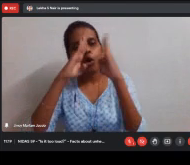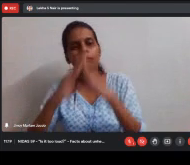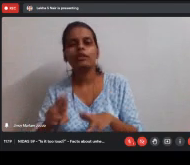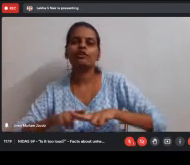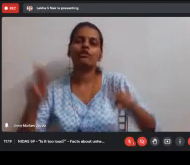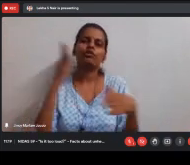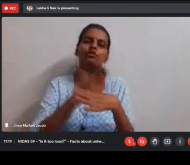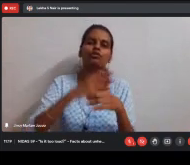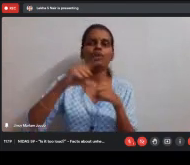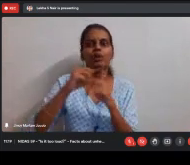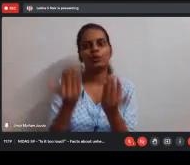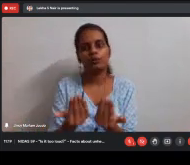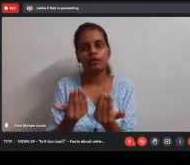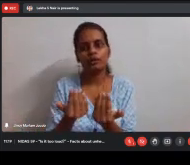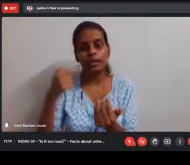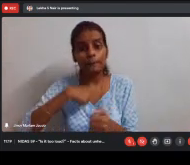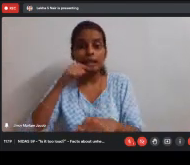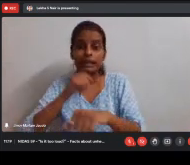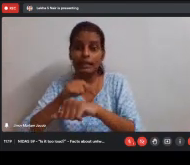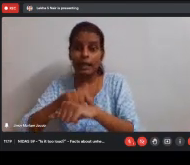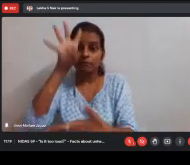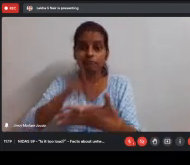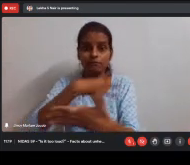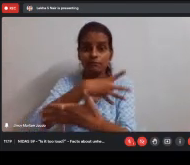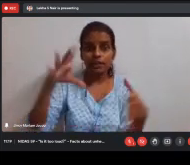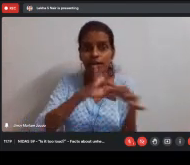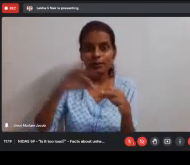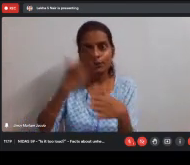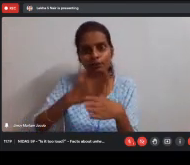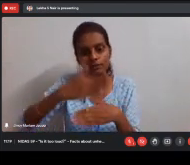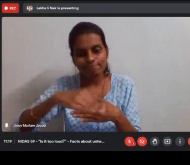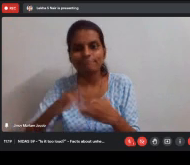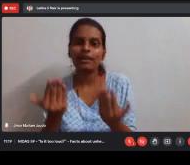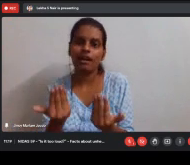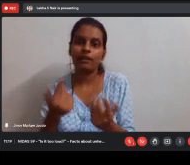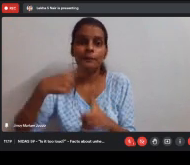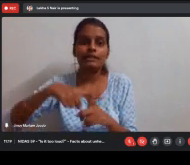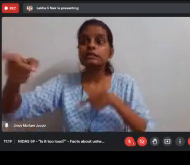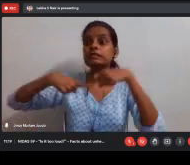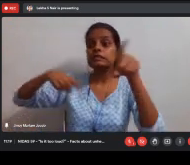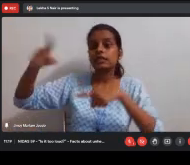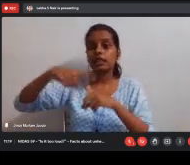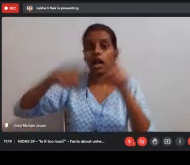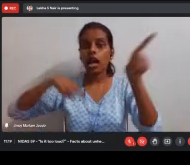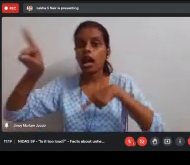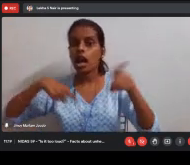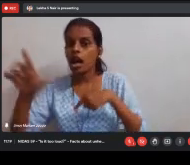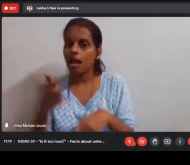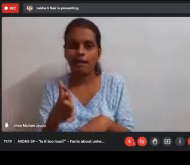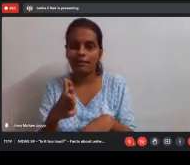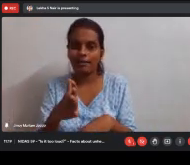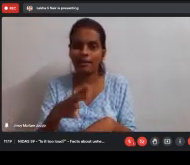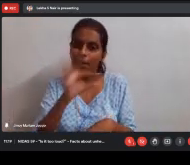ചെയ്യുക, വിദ്യാഭ്യാസത്തിന് വേണ്ടിയിട്ട് ഓൺലൈൻ സാങ്കേതിക വിദ്യകൾ നമ്മൾ ഉപയോഗിക്കുക എന്നുള്ളത്. സോ ഇതിന് കുറേ പോസിറ്റീവ് വശങ്ങളുണ്ട്, അതായത് നല്ല